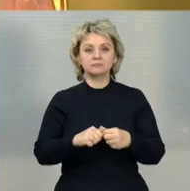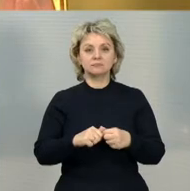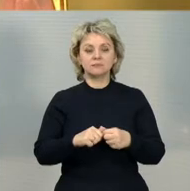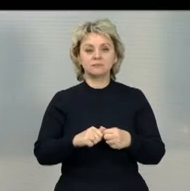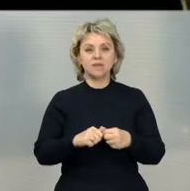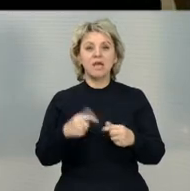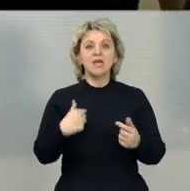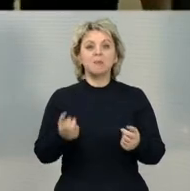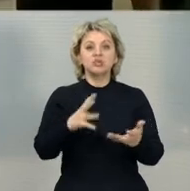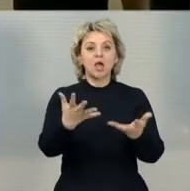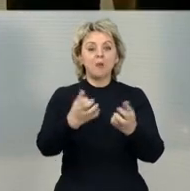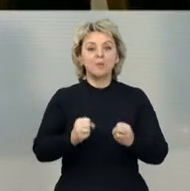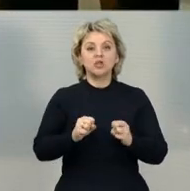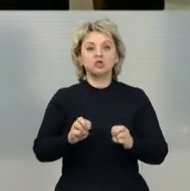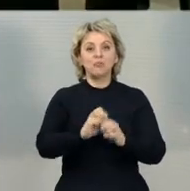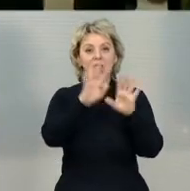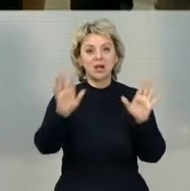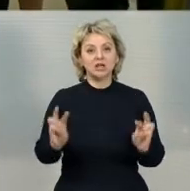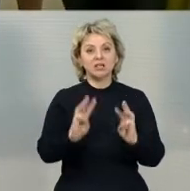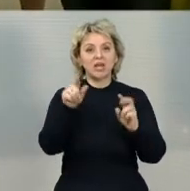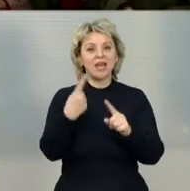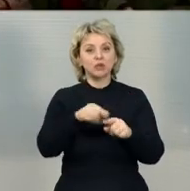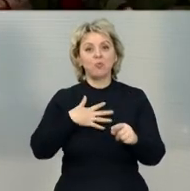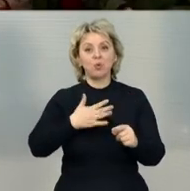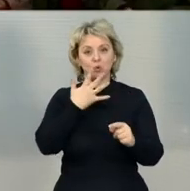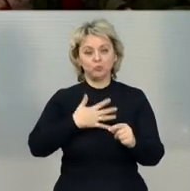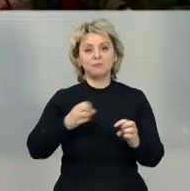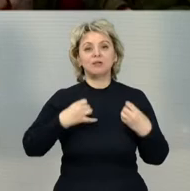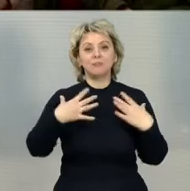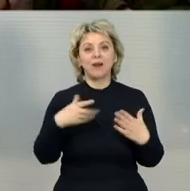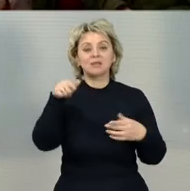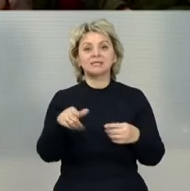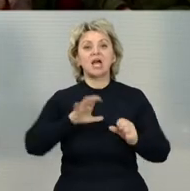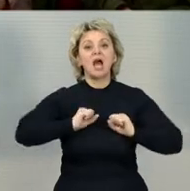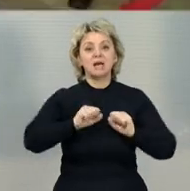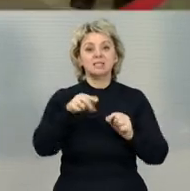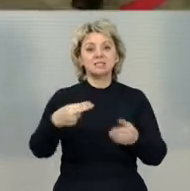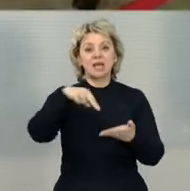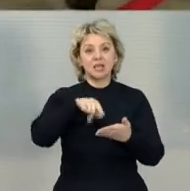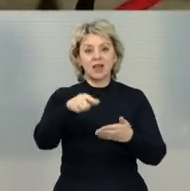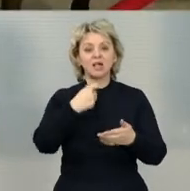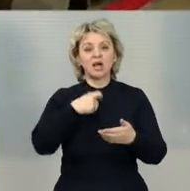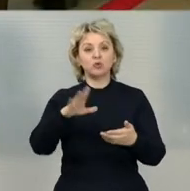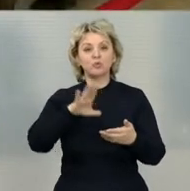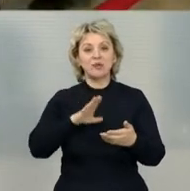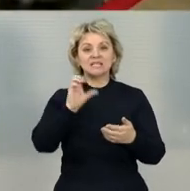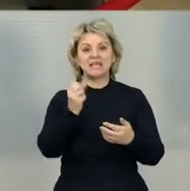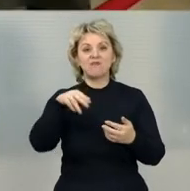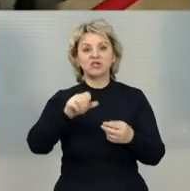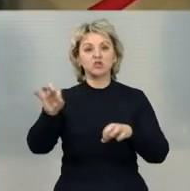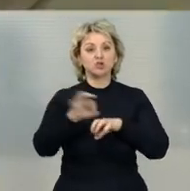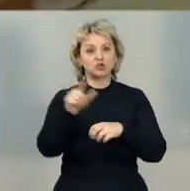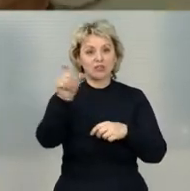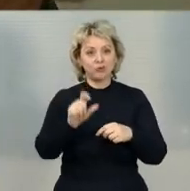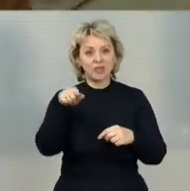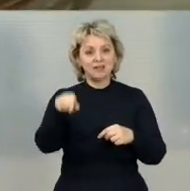Пришла получить благодатный огонь. Это мой любимый праздник. Отстоял православную службу и католик Бруно Сабадини. Жена у